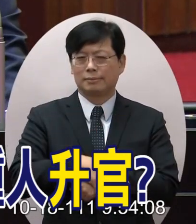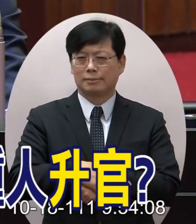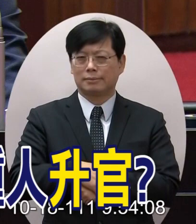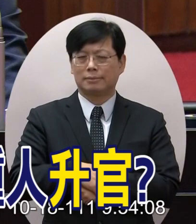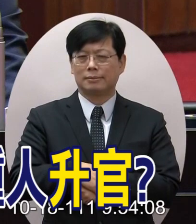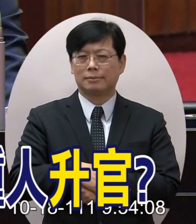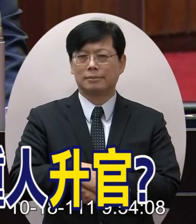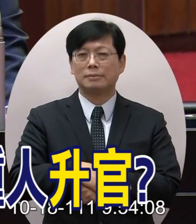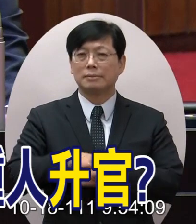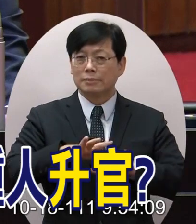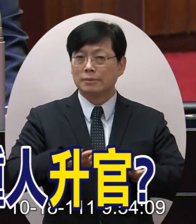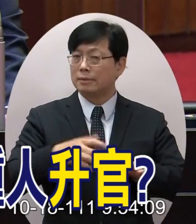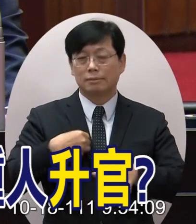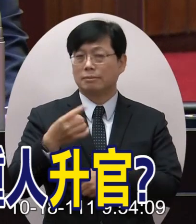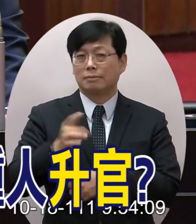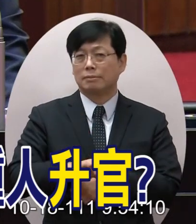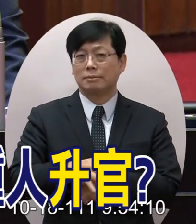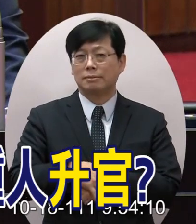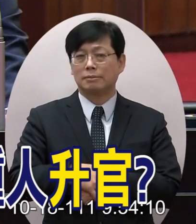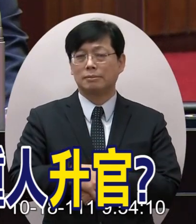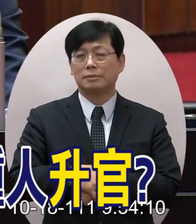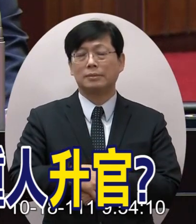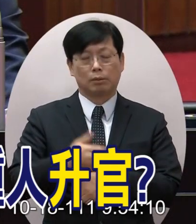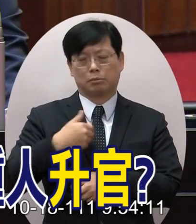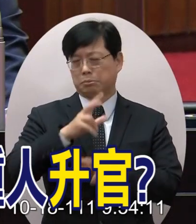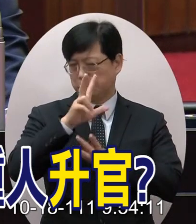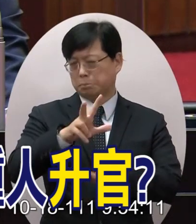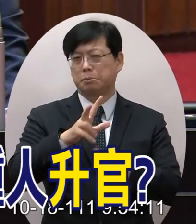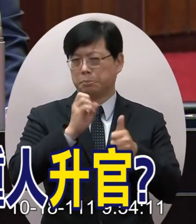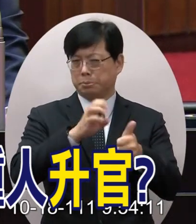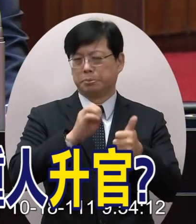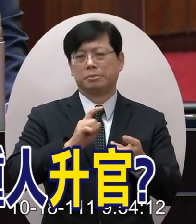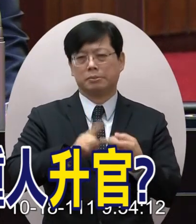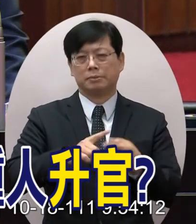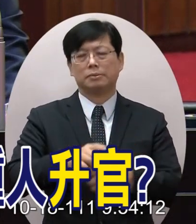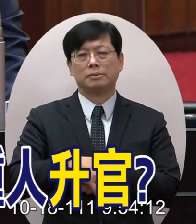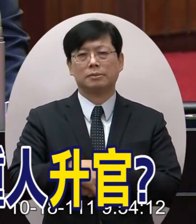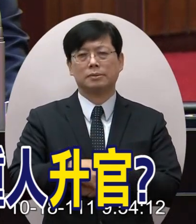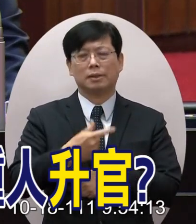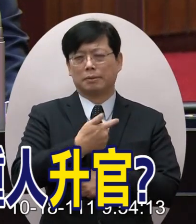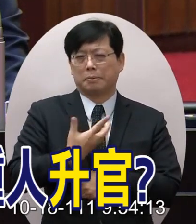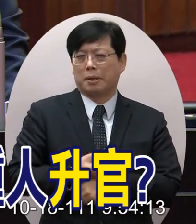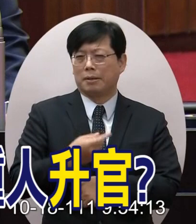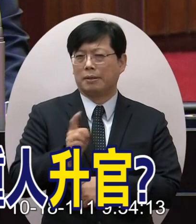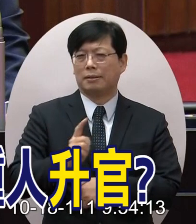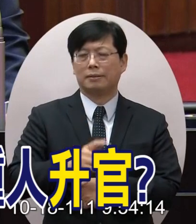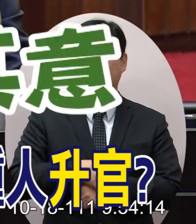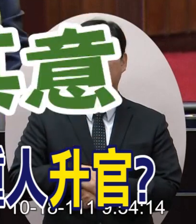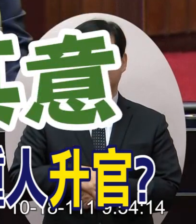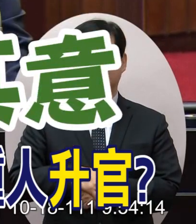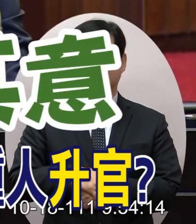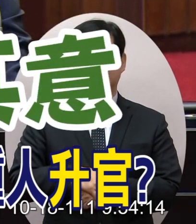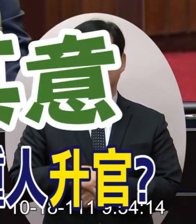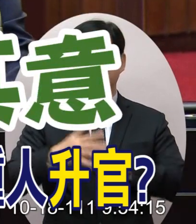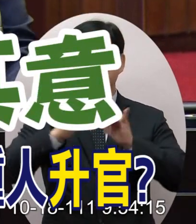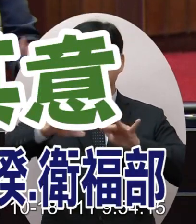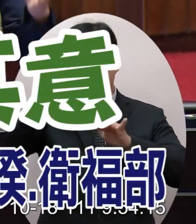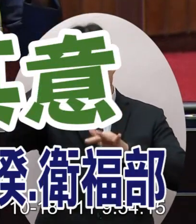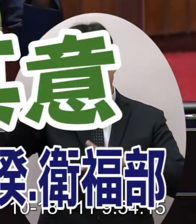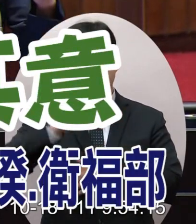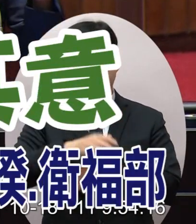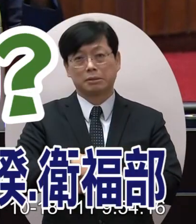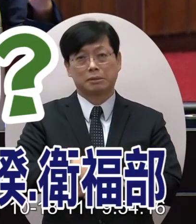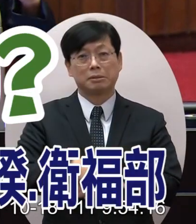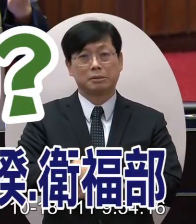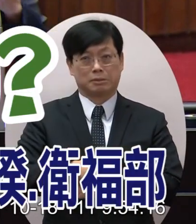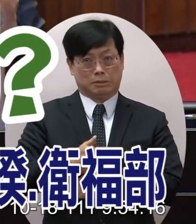长你也知道，我从来就是有话直说的哈。我很难过的一点就是说，民进党不是取